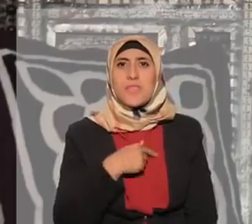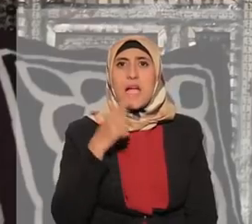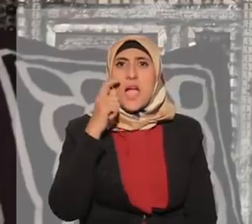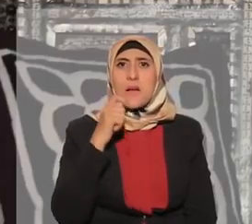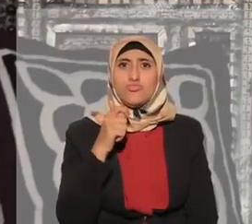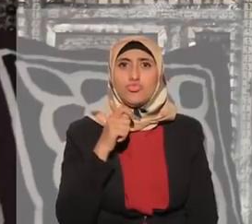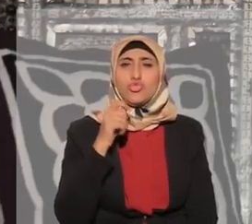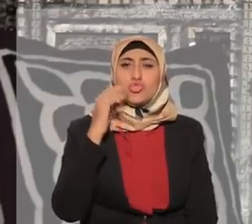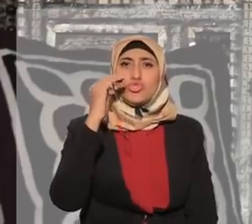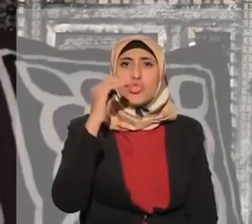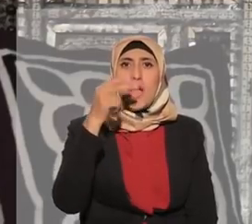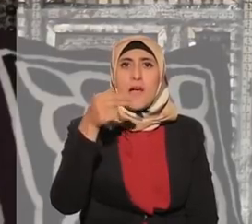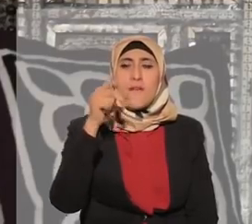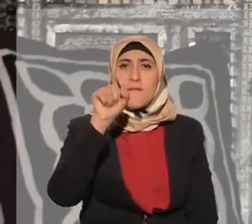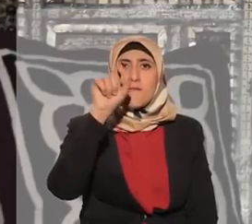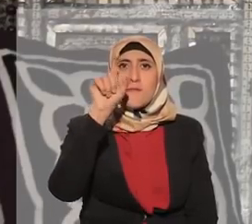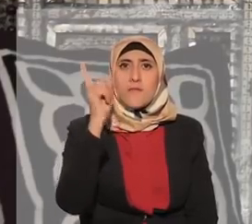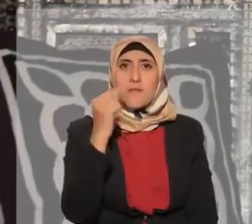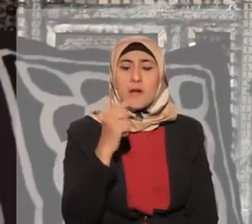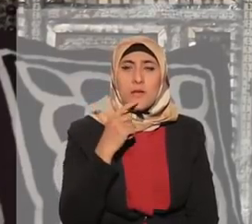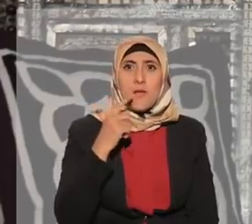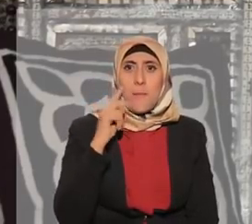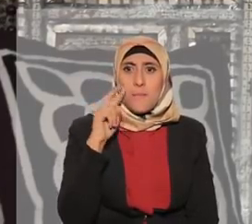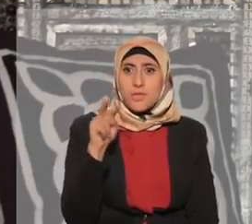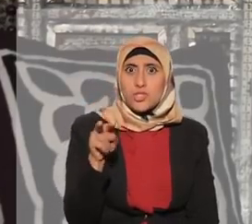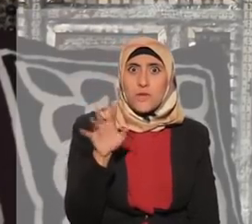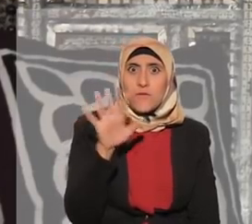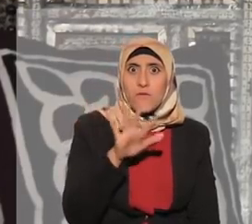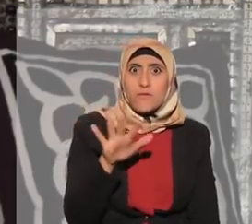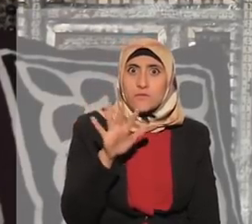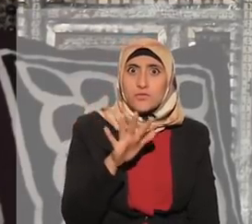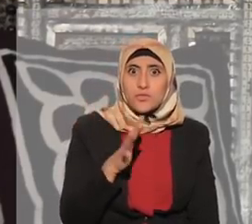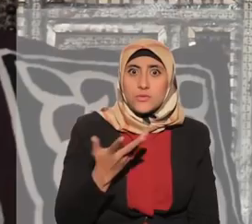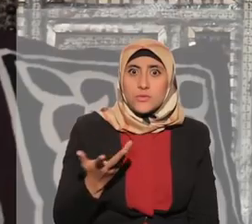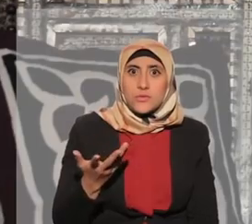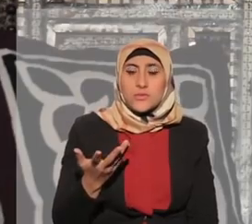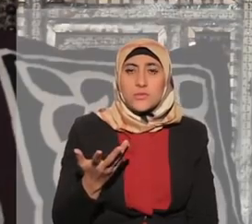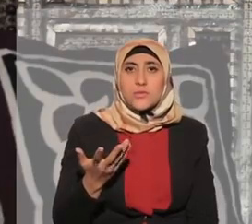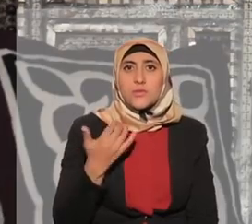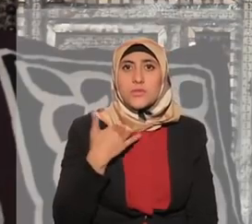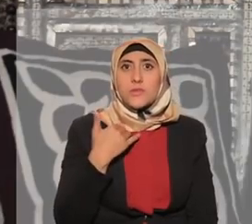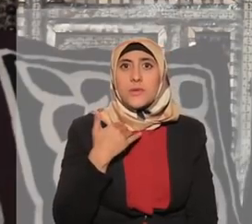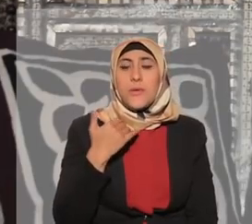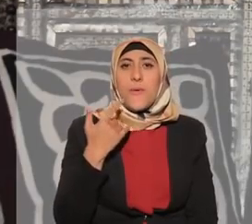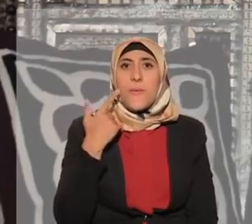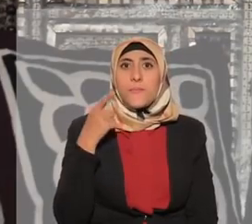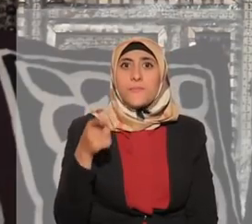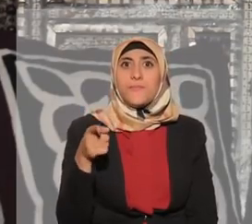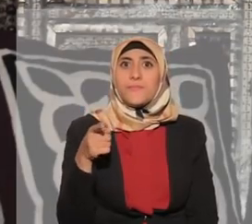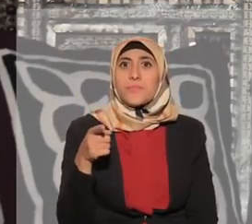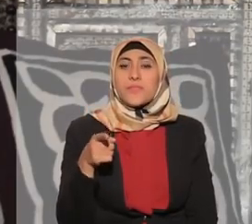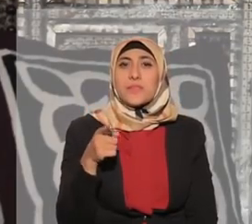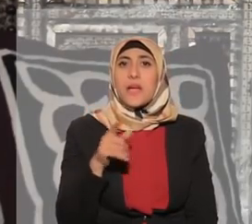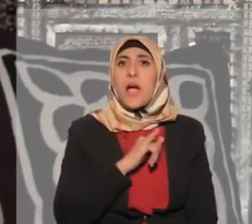ابن الفرج لما راى هذا الملمح، اهل الله هؤلاء يبحثون عن الله في كل شيء،